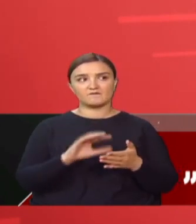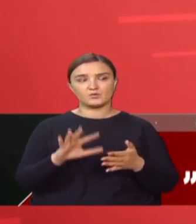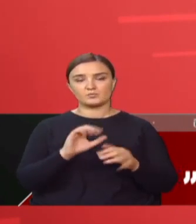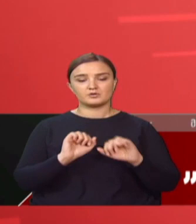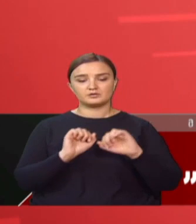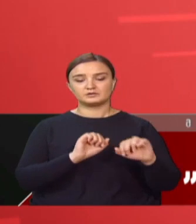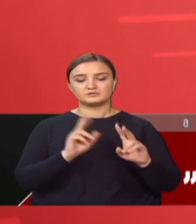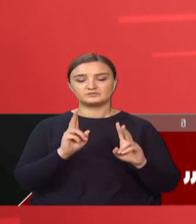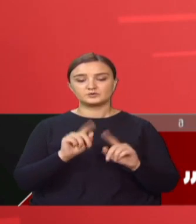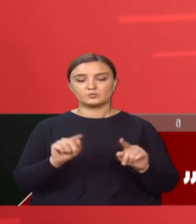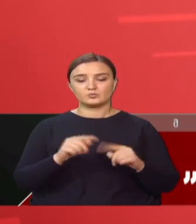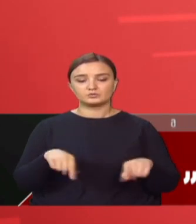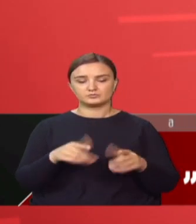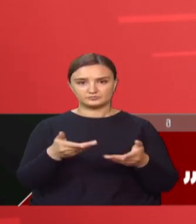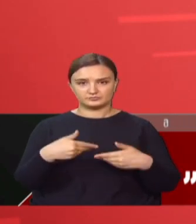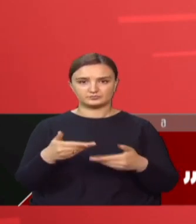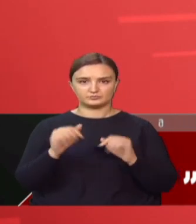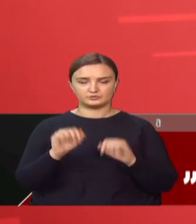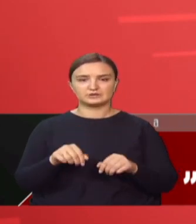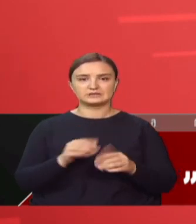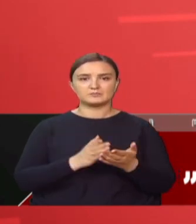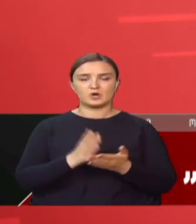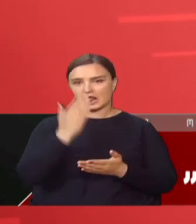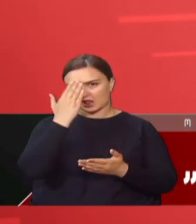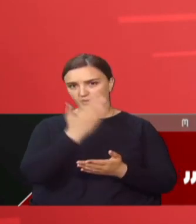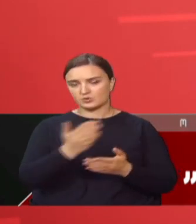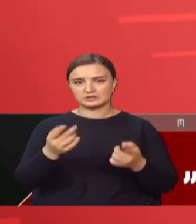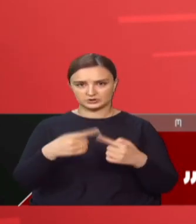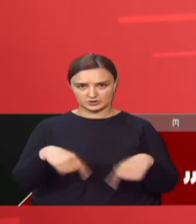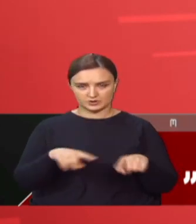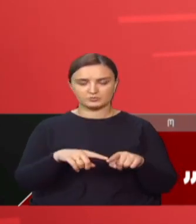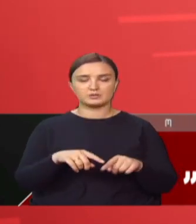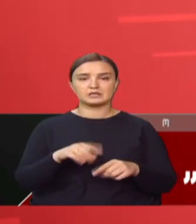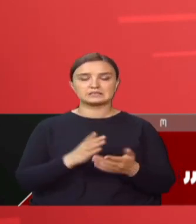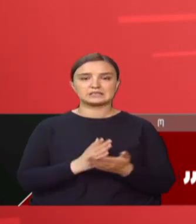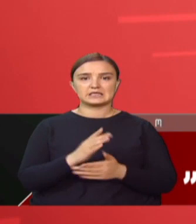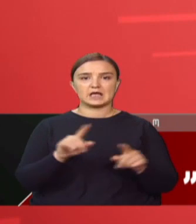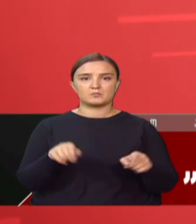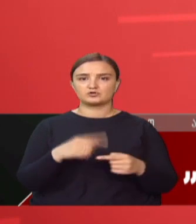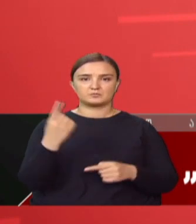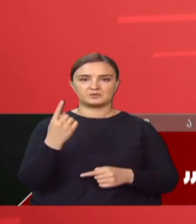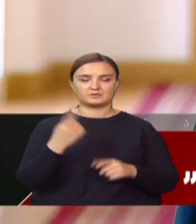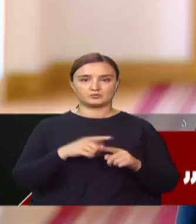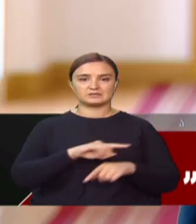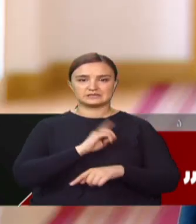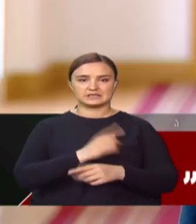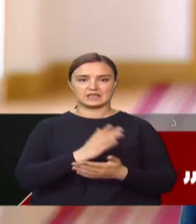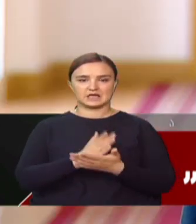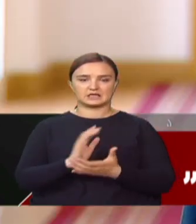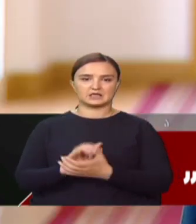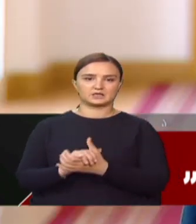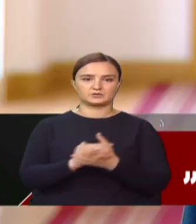შორის სამოქალაქო ჯგუფებისთვის, სტრატეგია აღმაშენებელი არის. პირველი გაერთიანება გაგრძელდება, ვინაიდან ძალა არის ერთობაში.